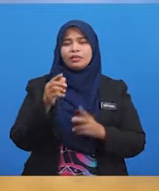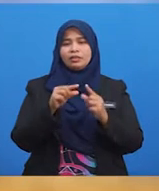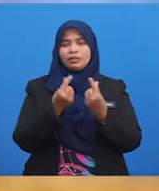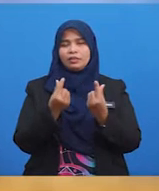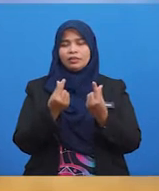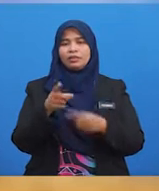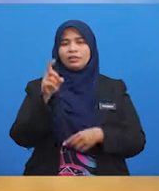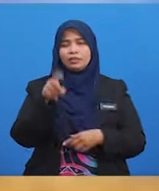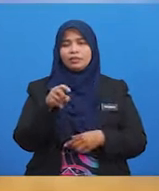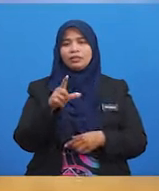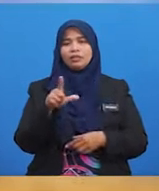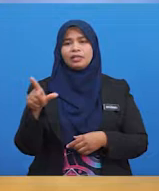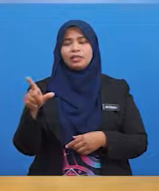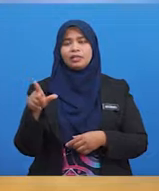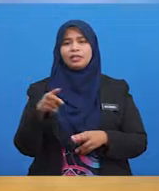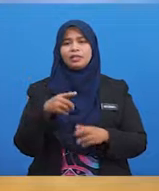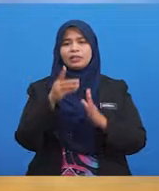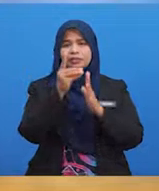Al-Quran hendaklah